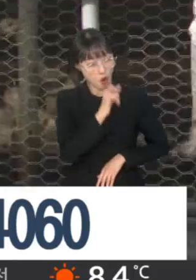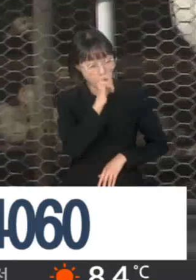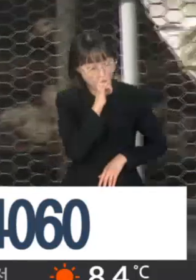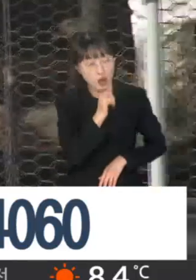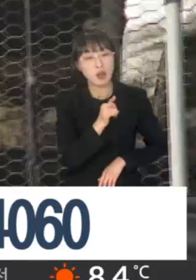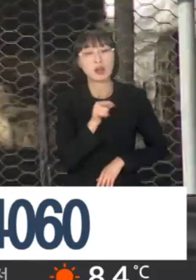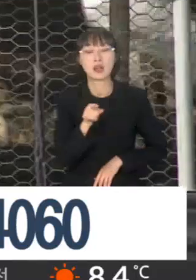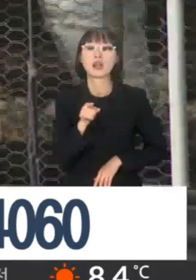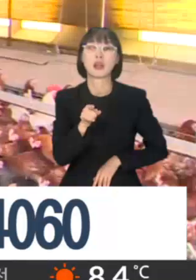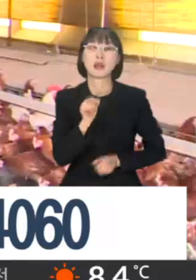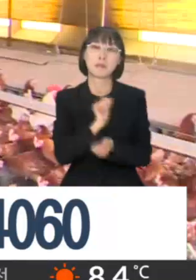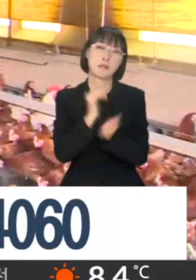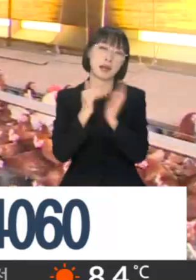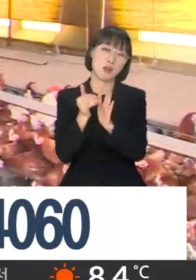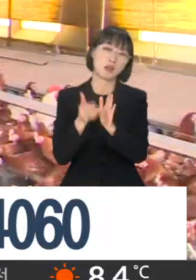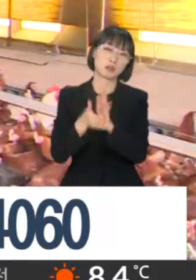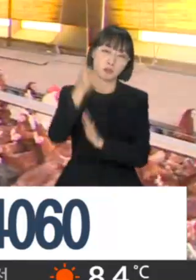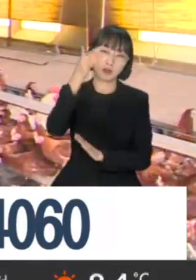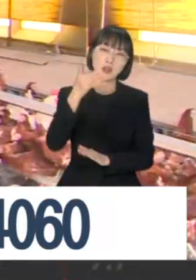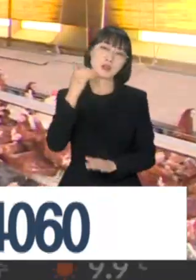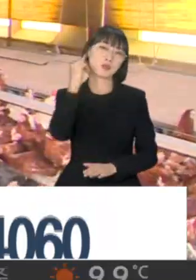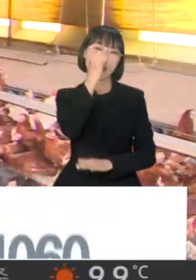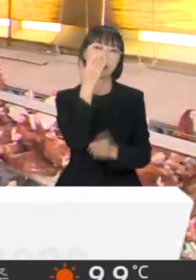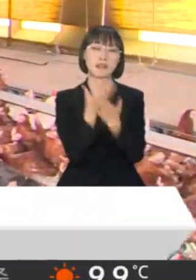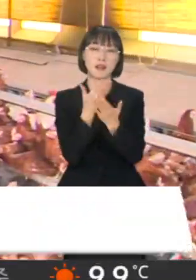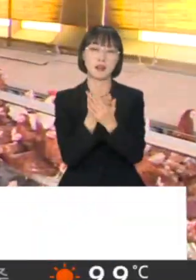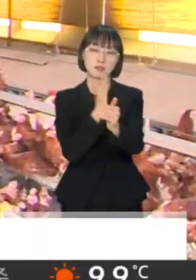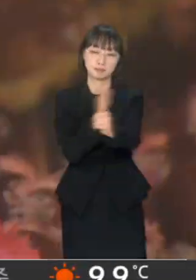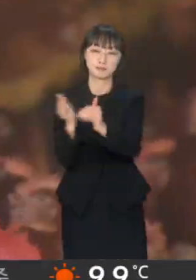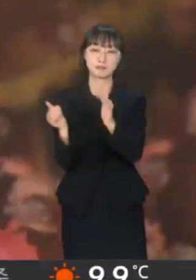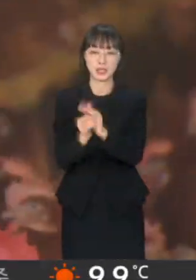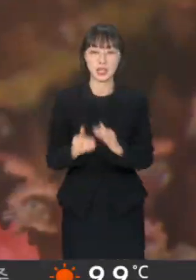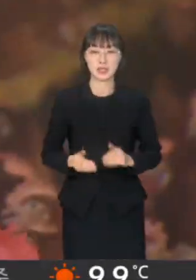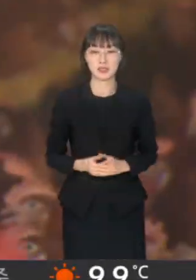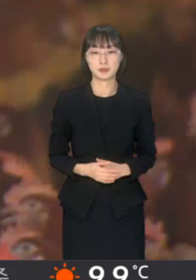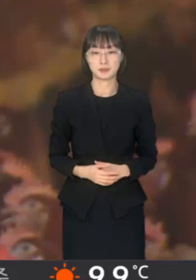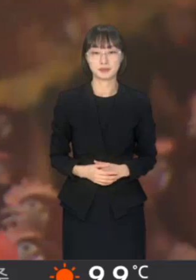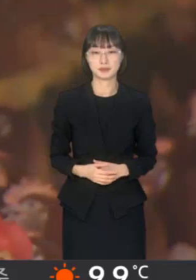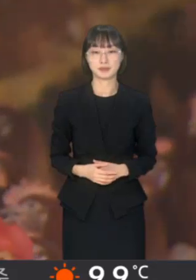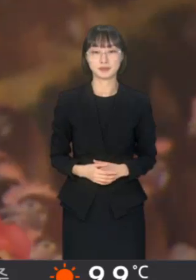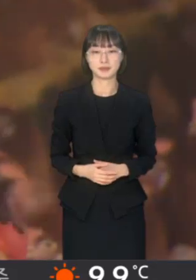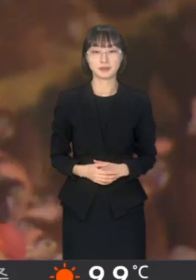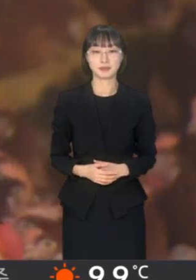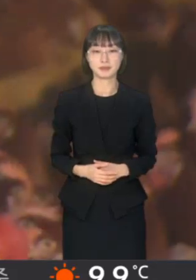기관에 즉시 신고해 달라고 했습니다 연합뉴스 TV 서영입니다